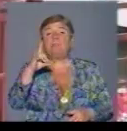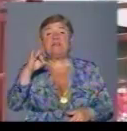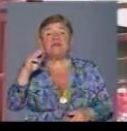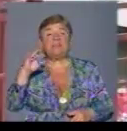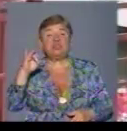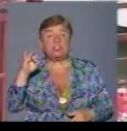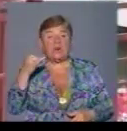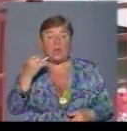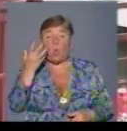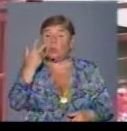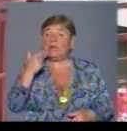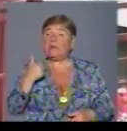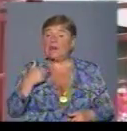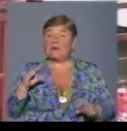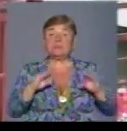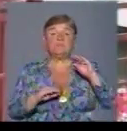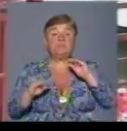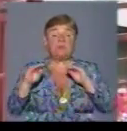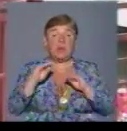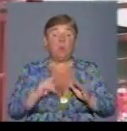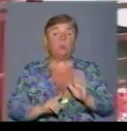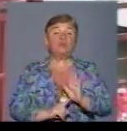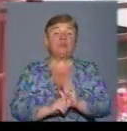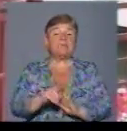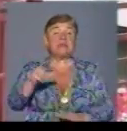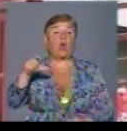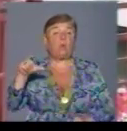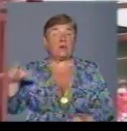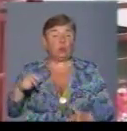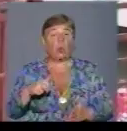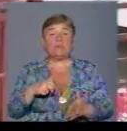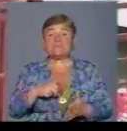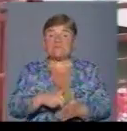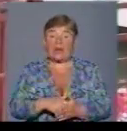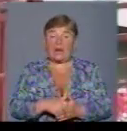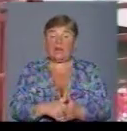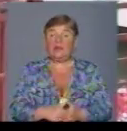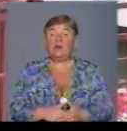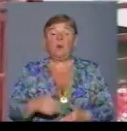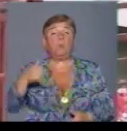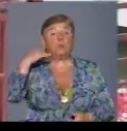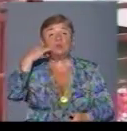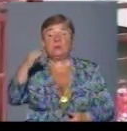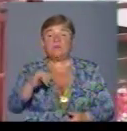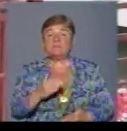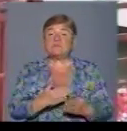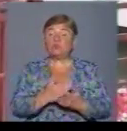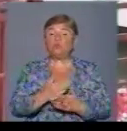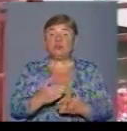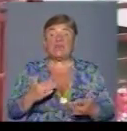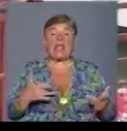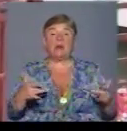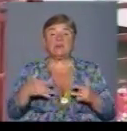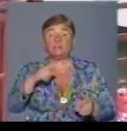під час того, як я почав складати сценарій, підключається громада міста. Подзвонив і Садвері Олександр, заслужений артист України, який